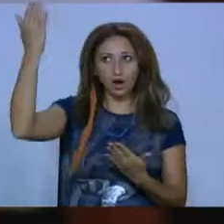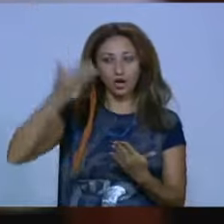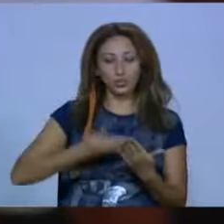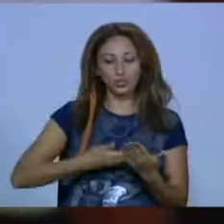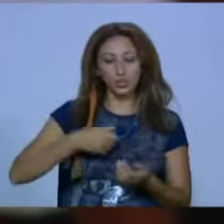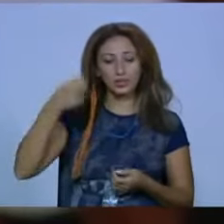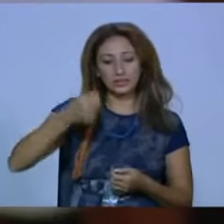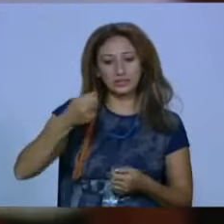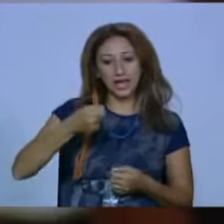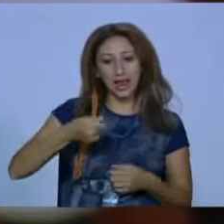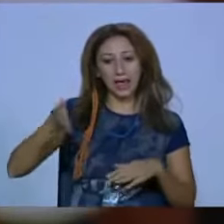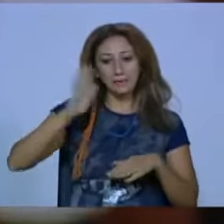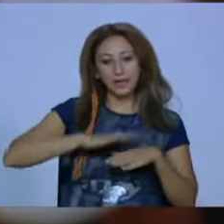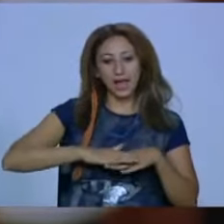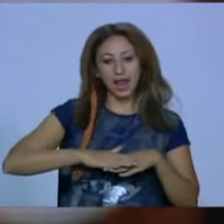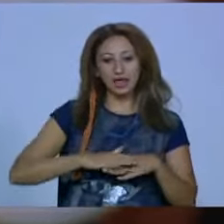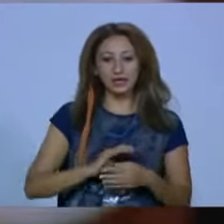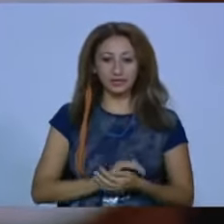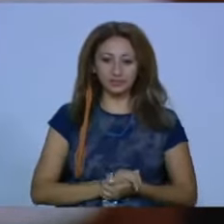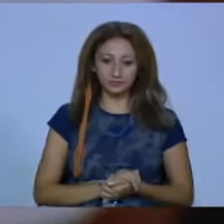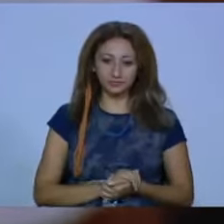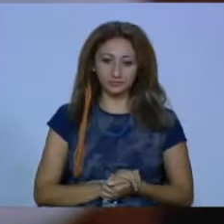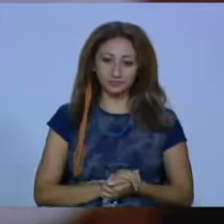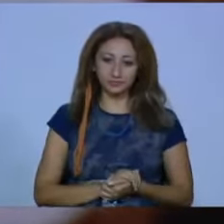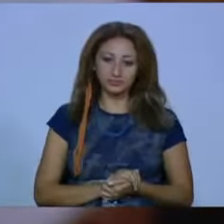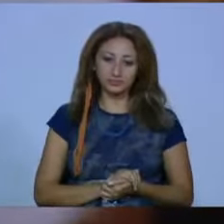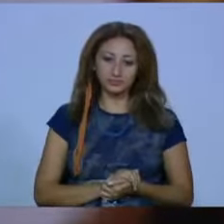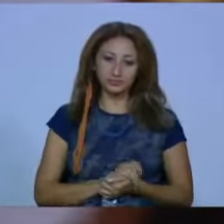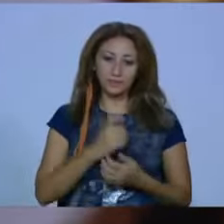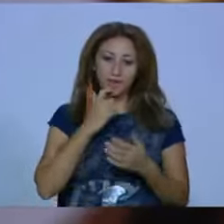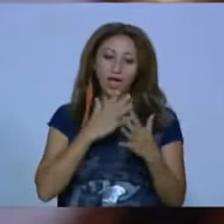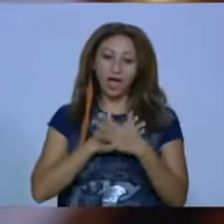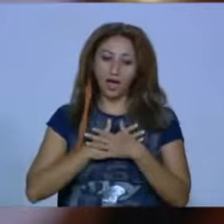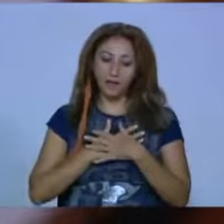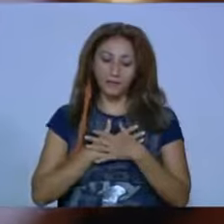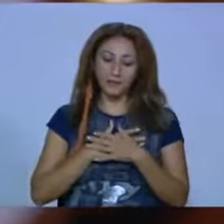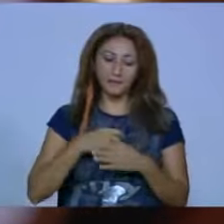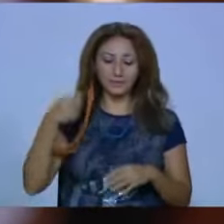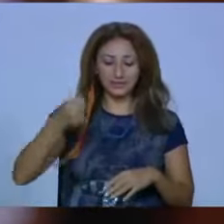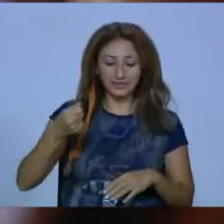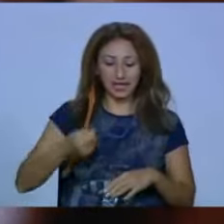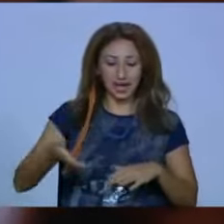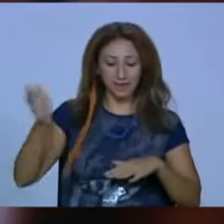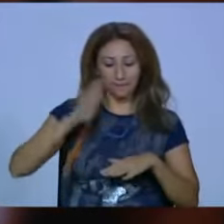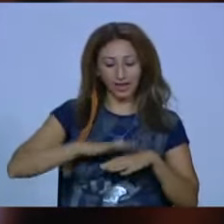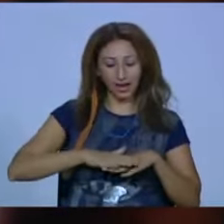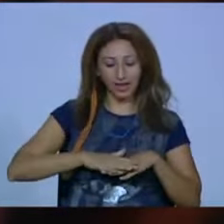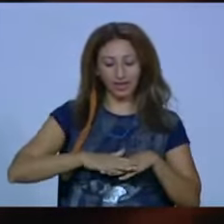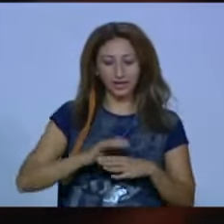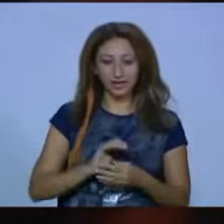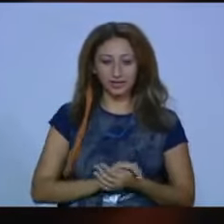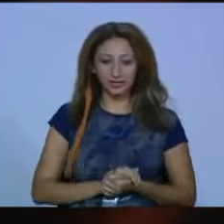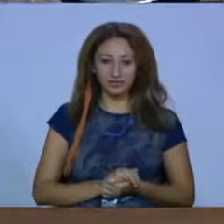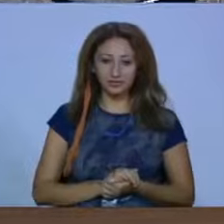رسول سلام عليك، يا حبيب سلام